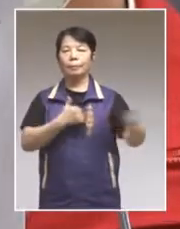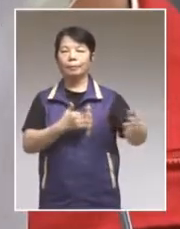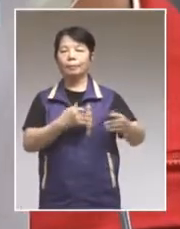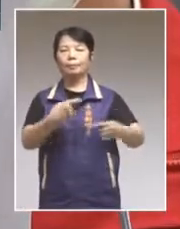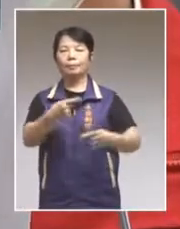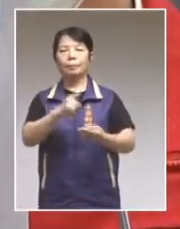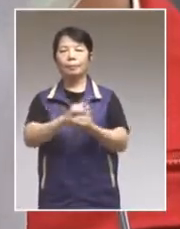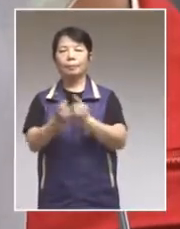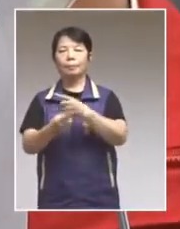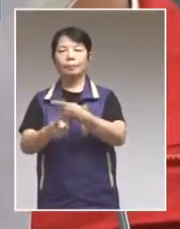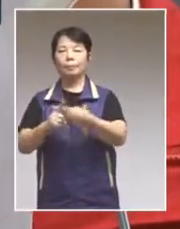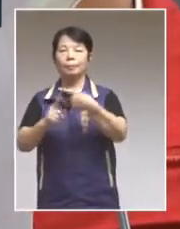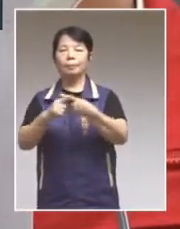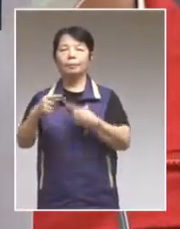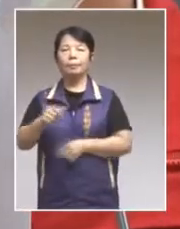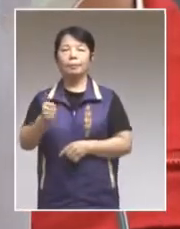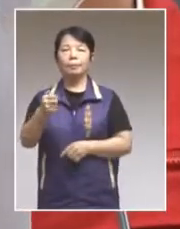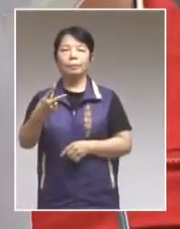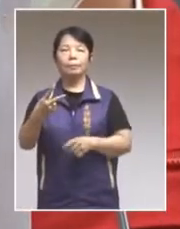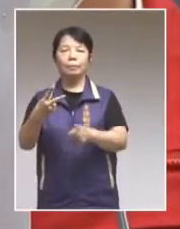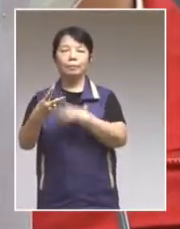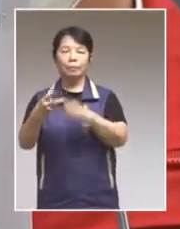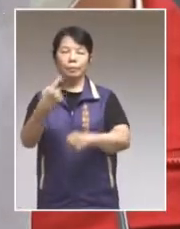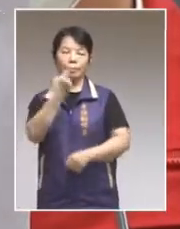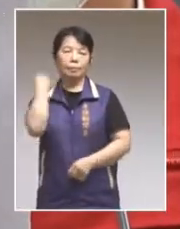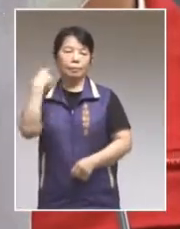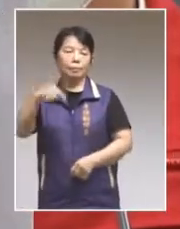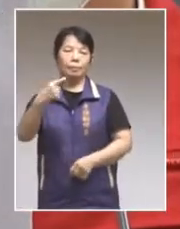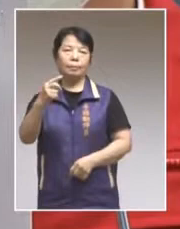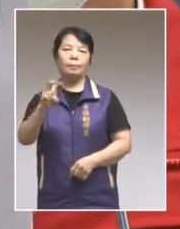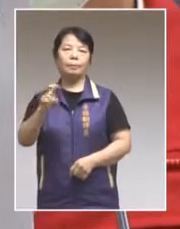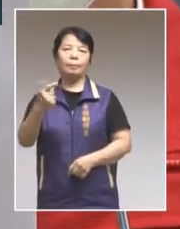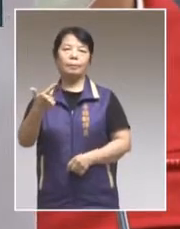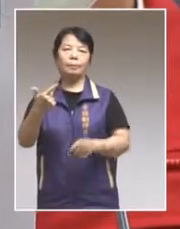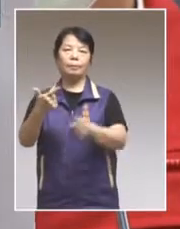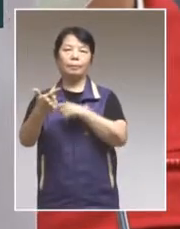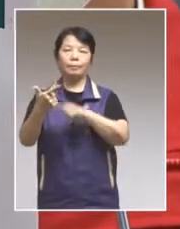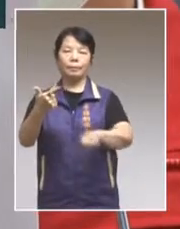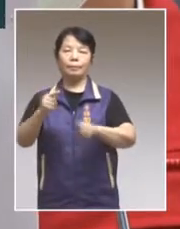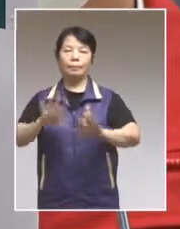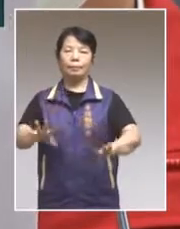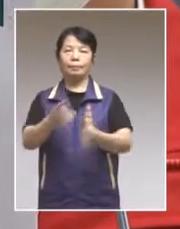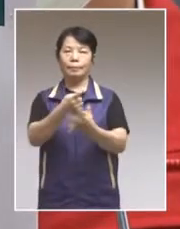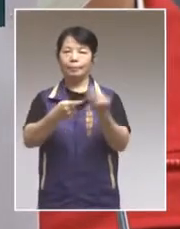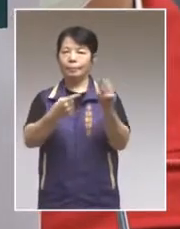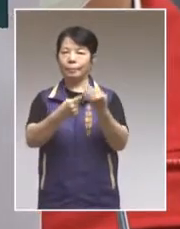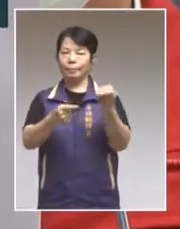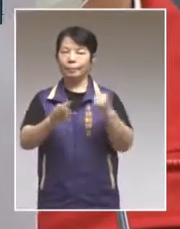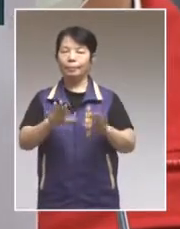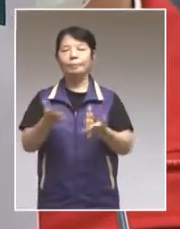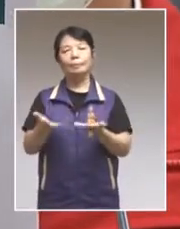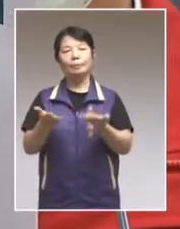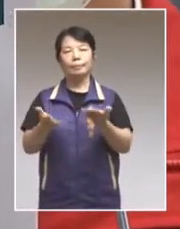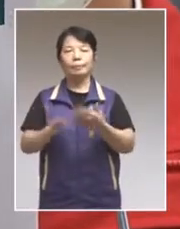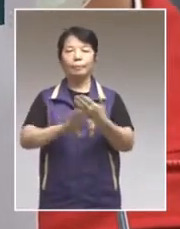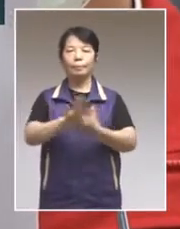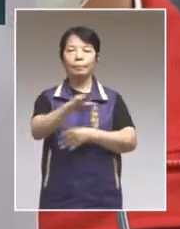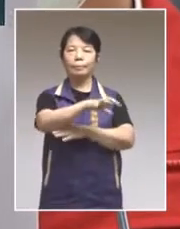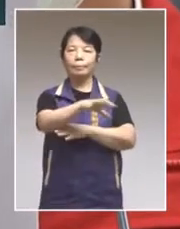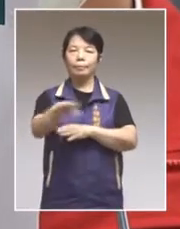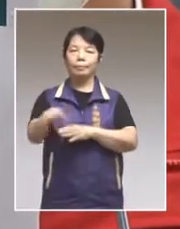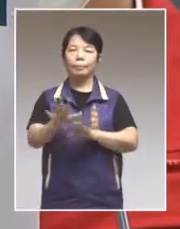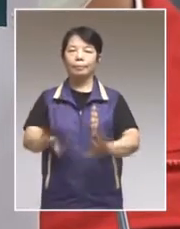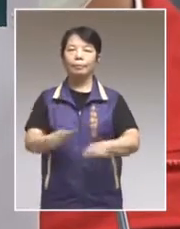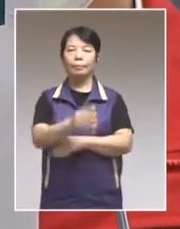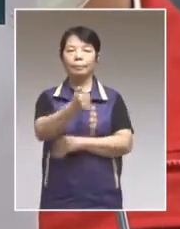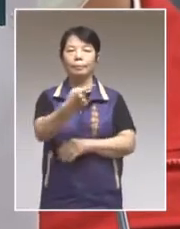阳是152例，昨天是126例，所以这个数量是差不多。外县市的部分今